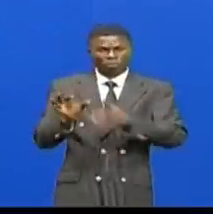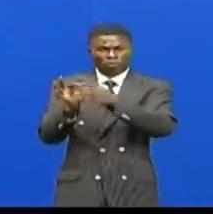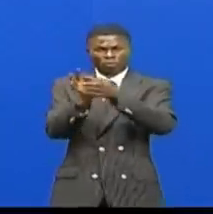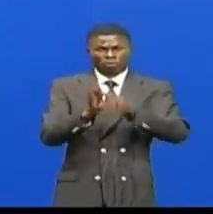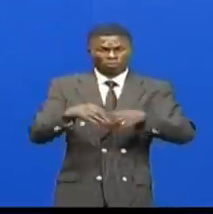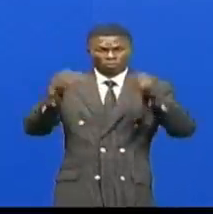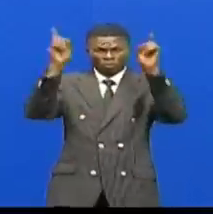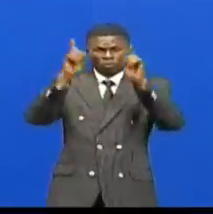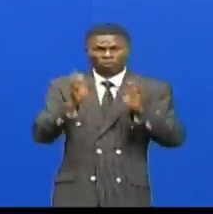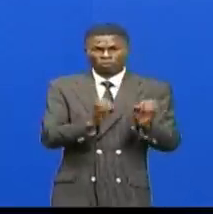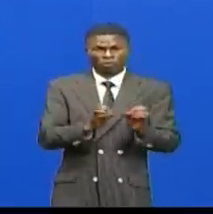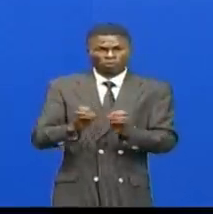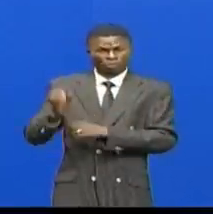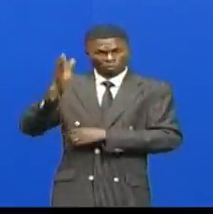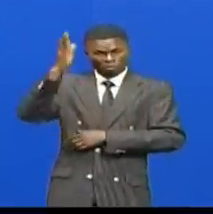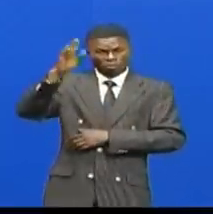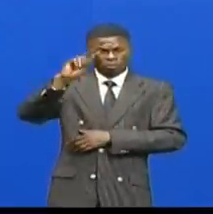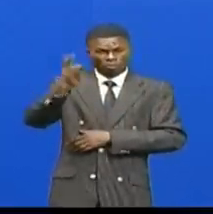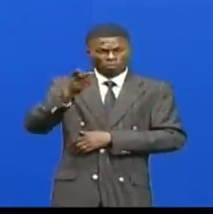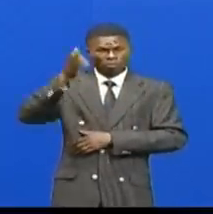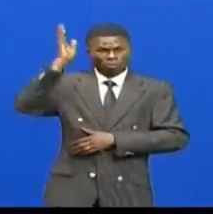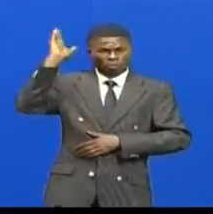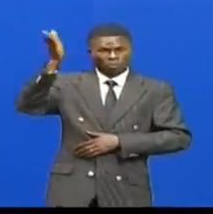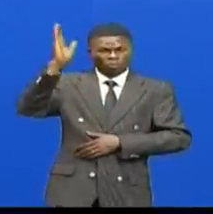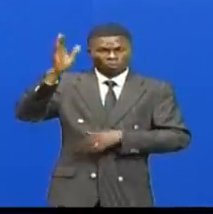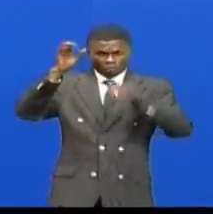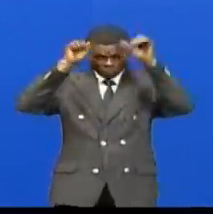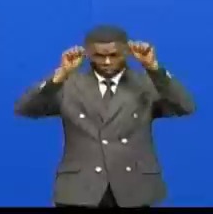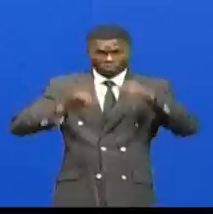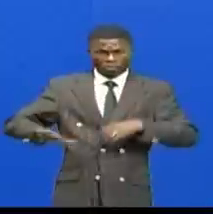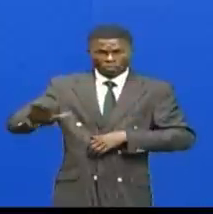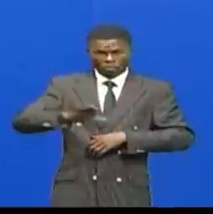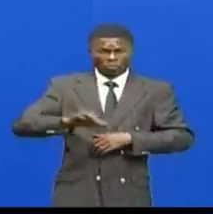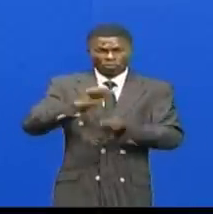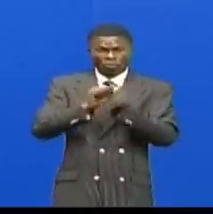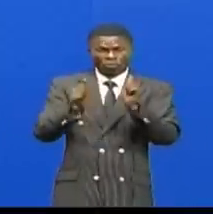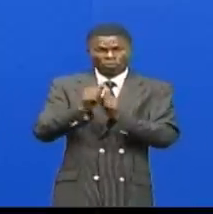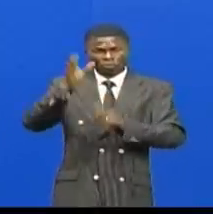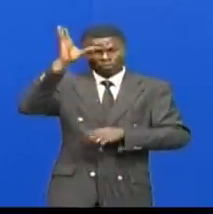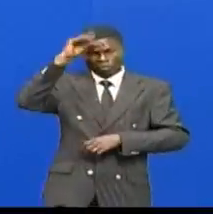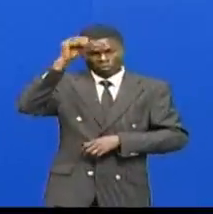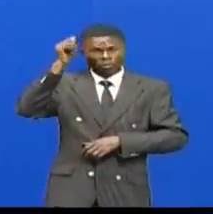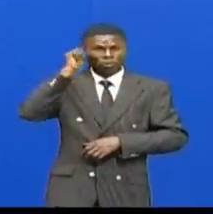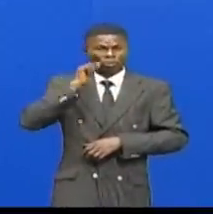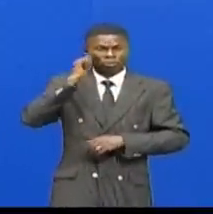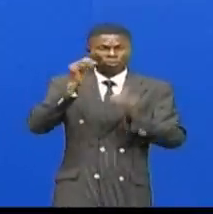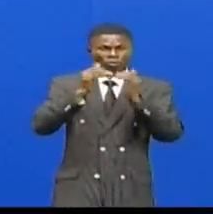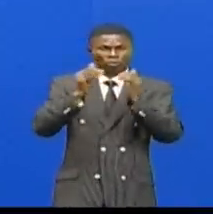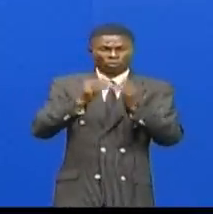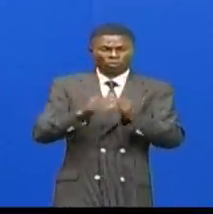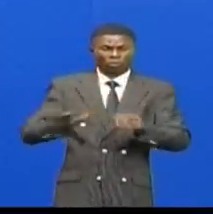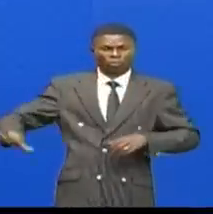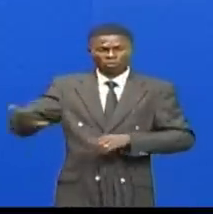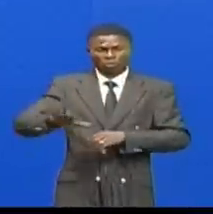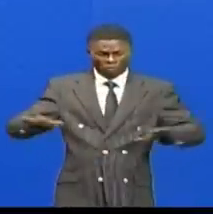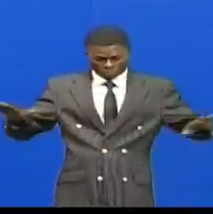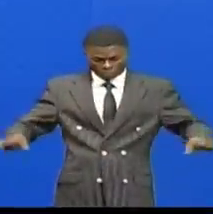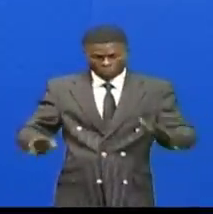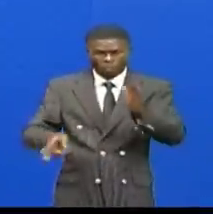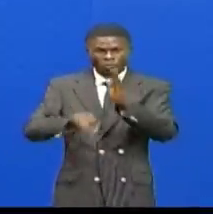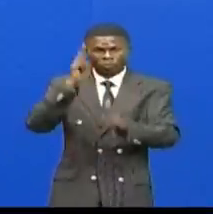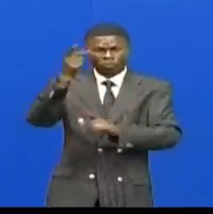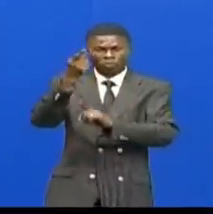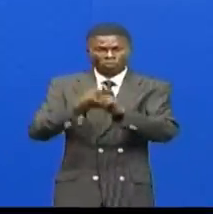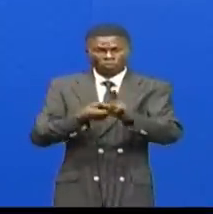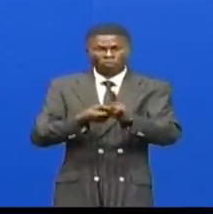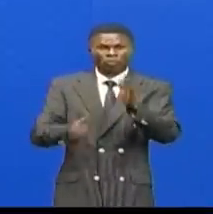africaine organisera la deuxième conférence de chefs d'État sur la masculinité positive à Dakar du 10 au 12 novembre